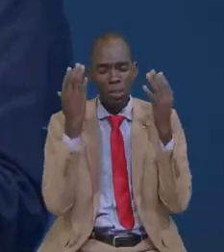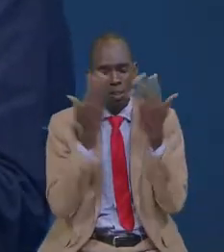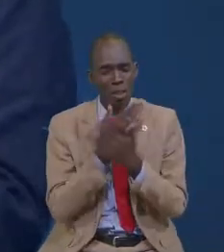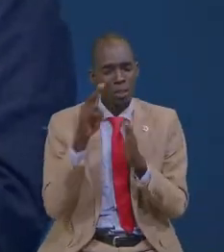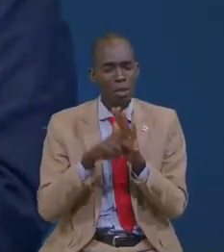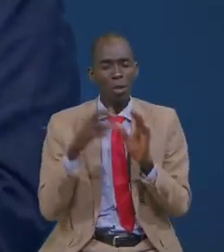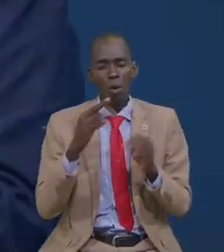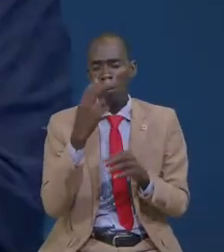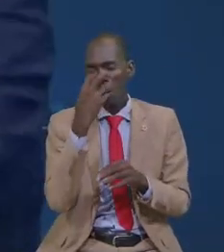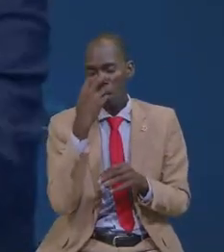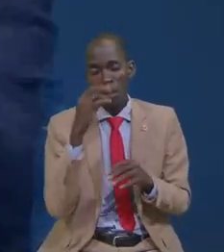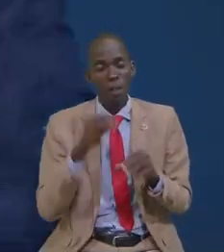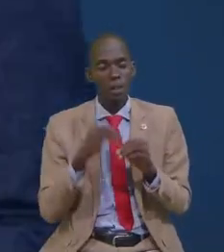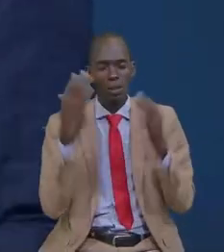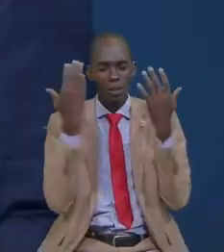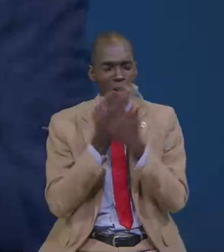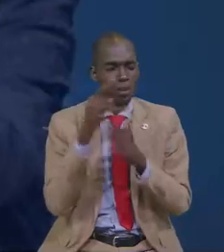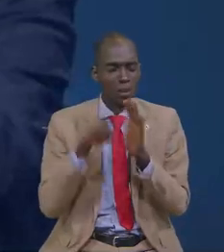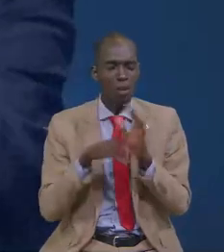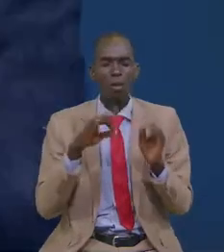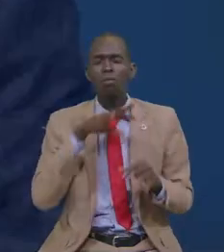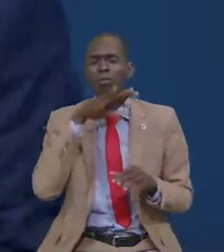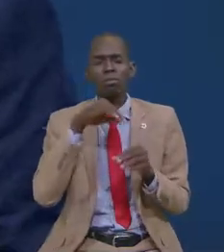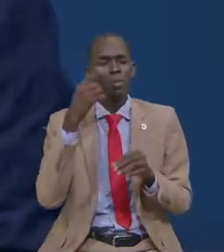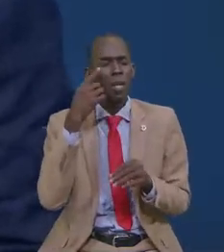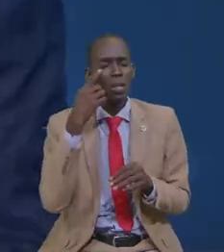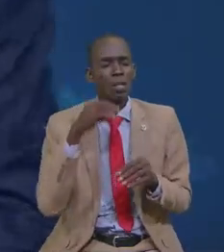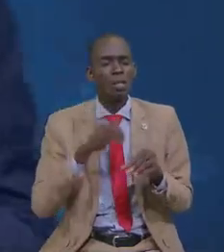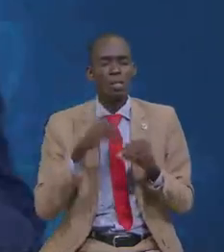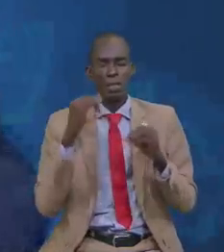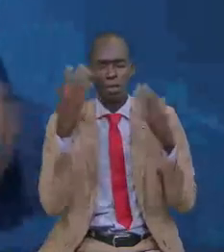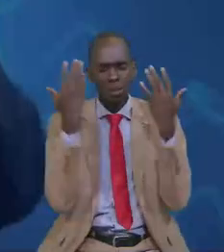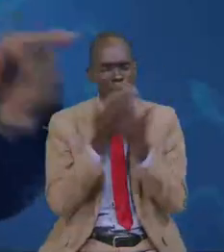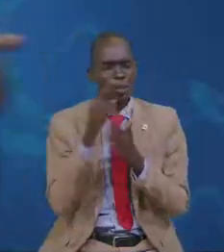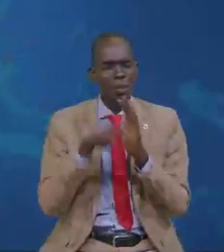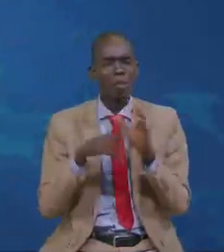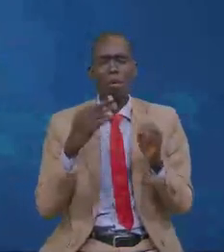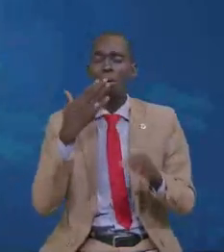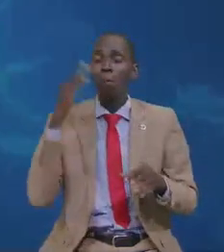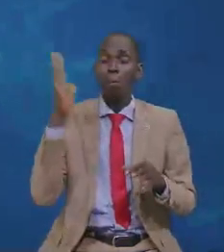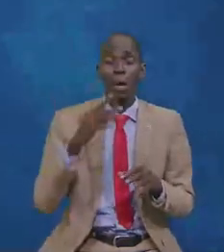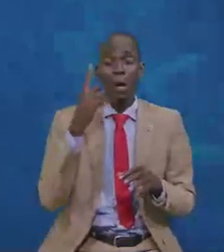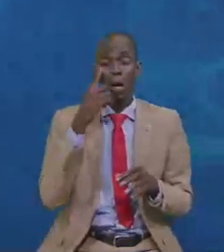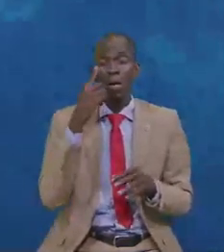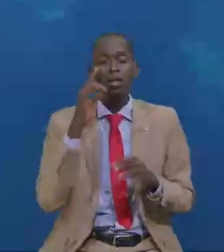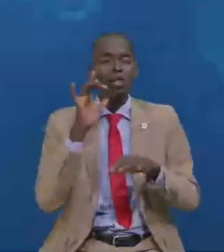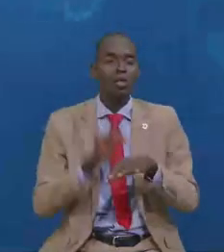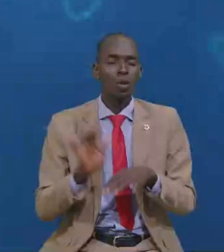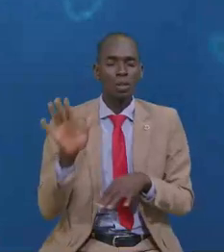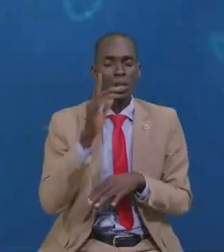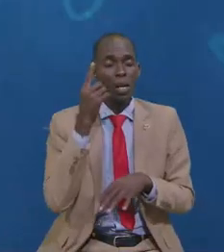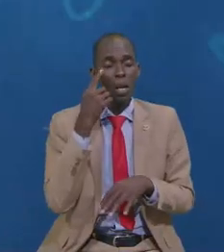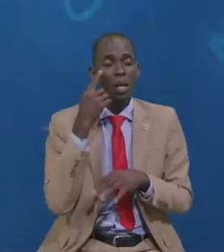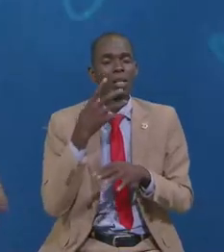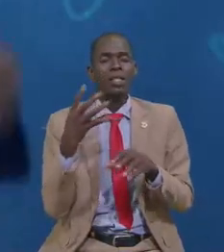de la cécité, les ténèbres du glaucome, les ténèbres d'une mauvaise vision. Touche